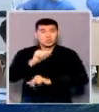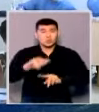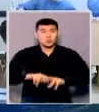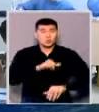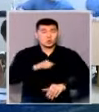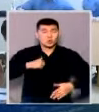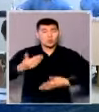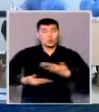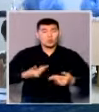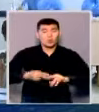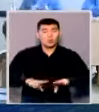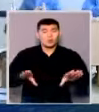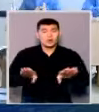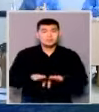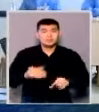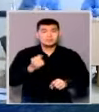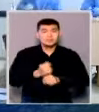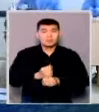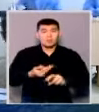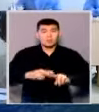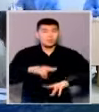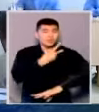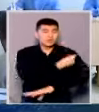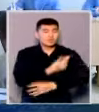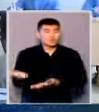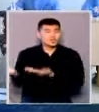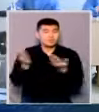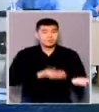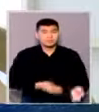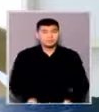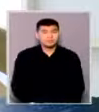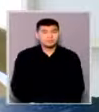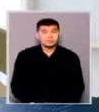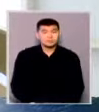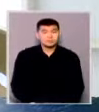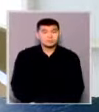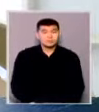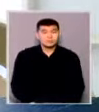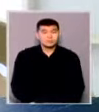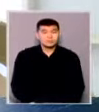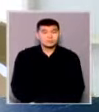еркін қозғалатын жағдайға жету үшін осы вакцинаны алуға шақырамын бар. Сам для себя решил.